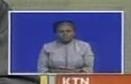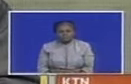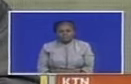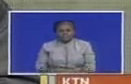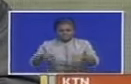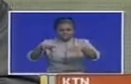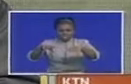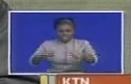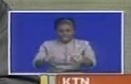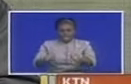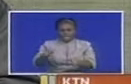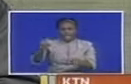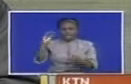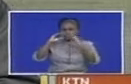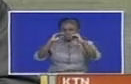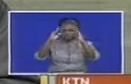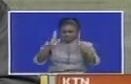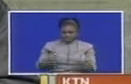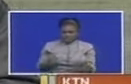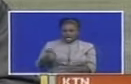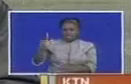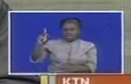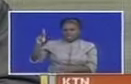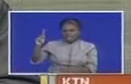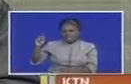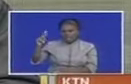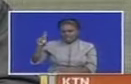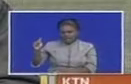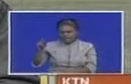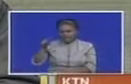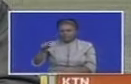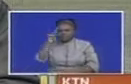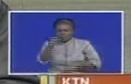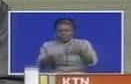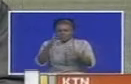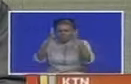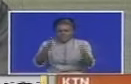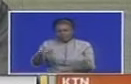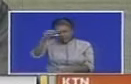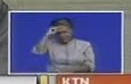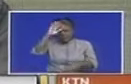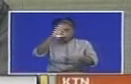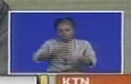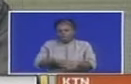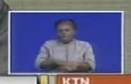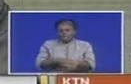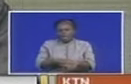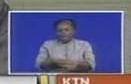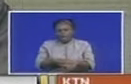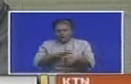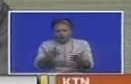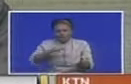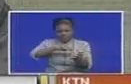Mwenyekiti wa chama cha walimu humu nchini NATO, Wilson Sosiona, amekashifu vikali serikali kuhusu madai ama